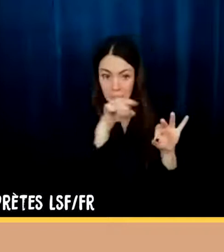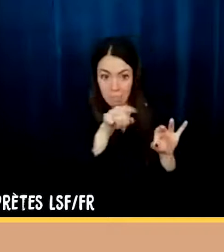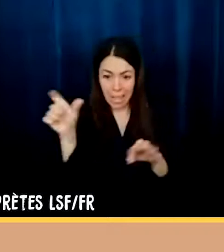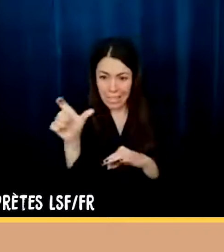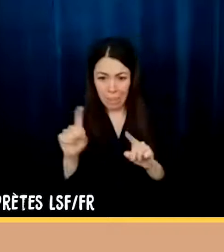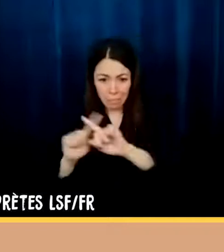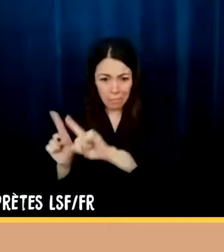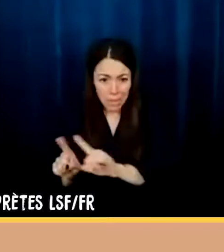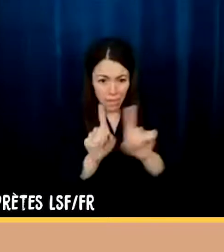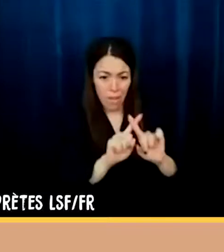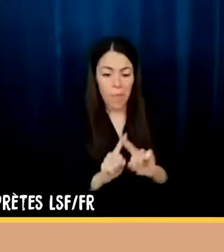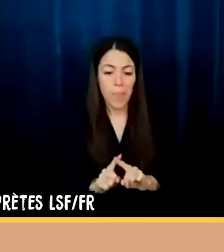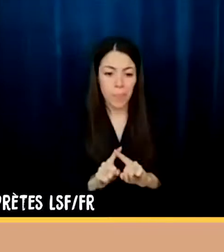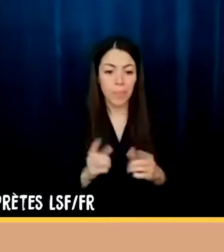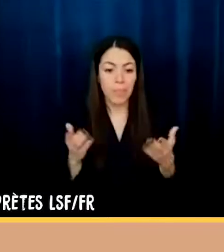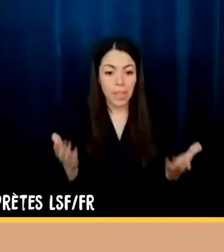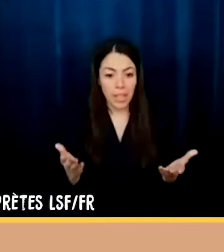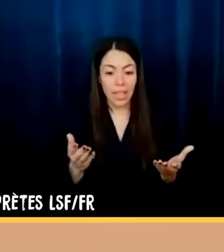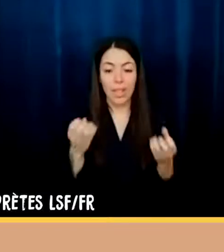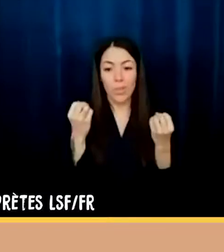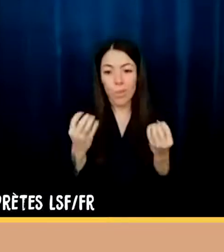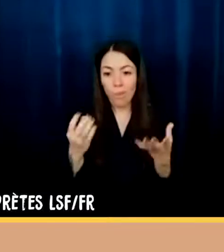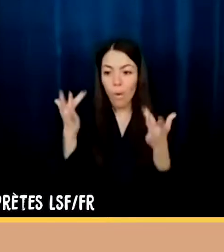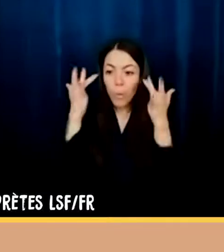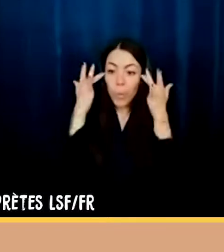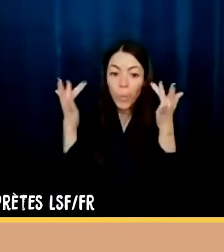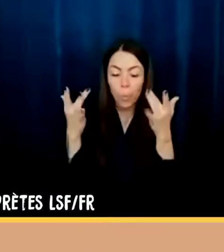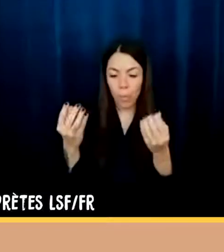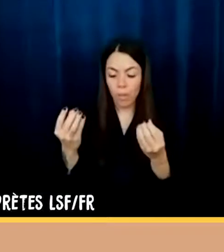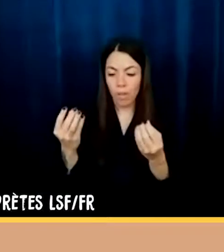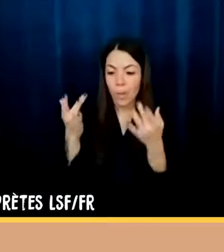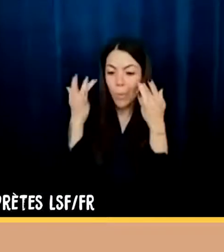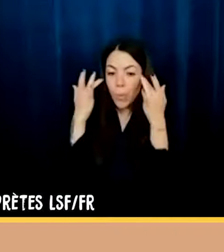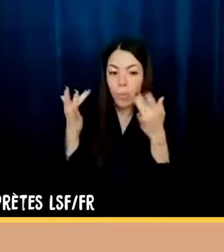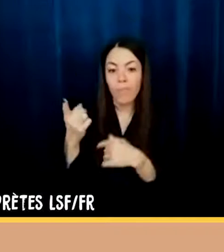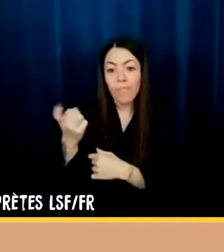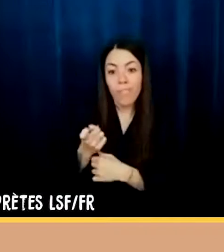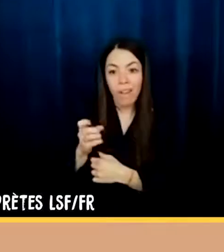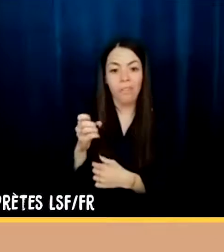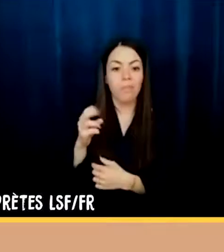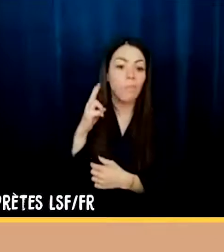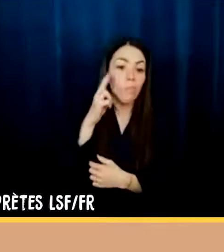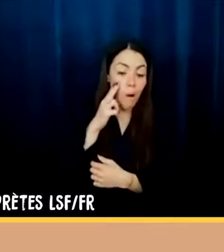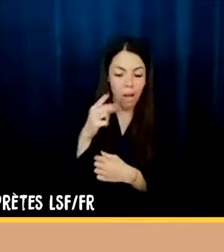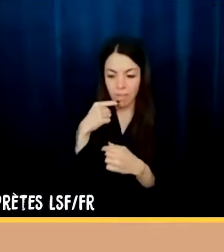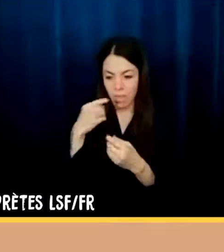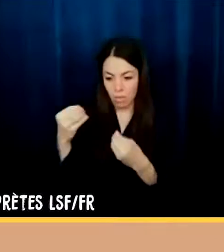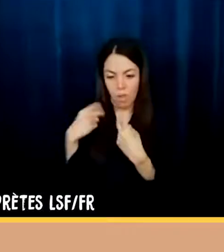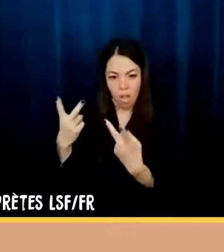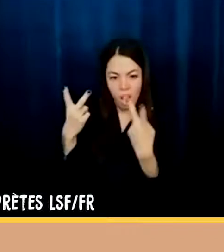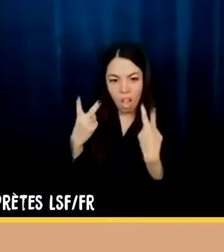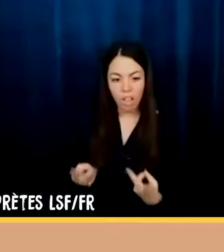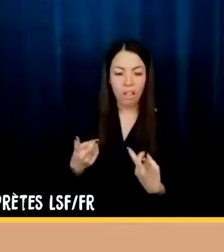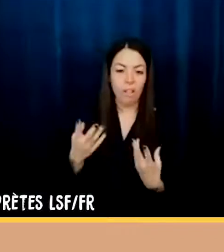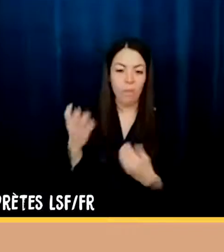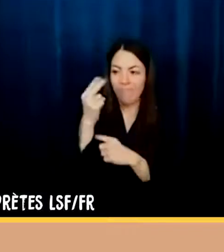sont systématiquement infériorisées, dévalorisées, Et puis, de manière plus